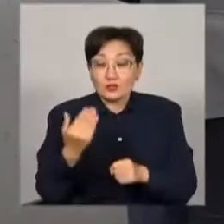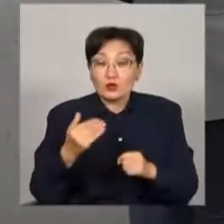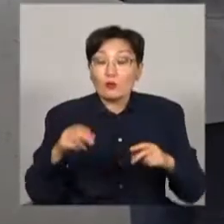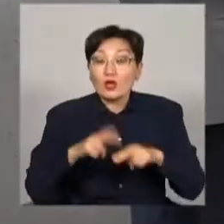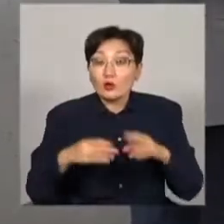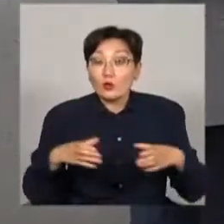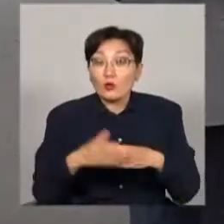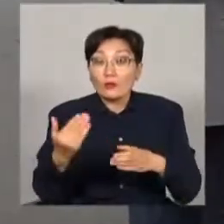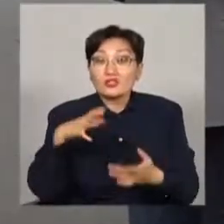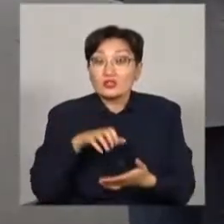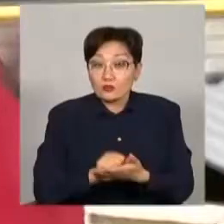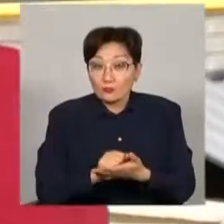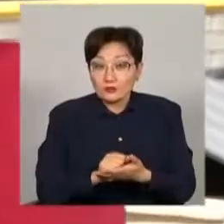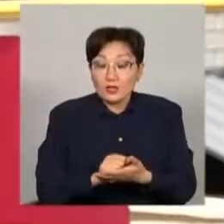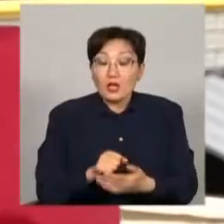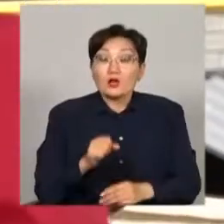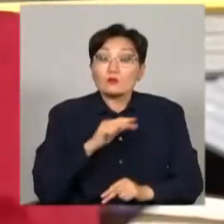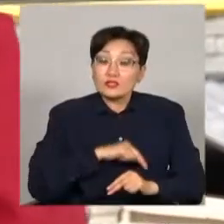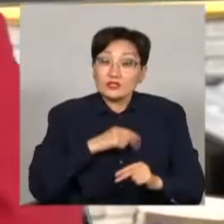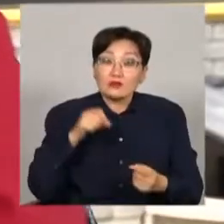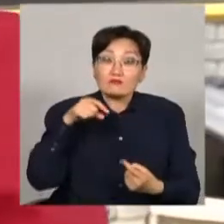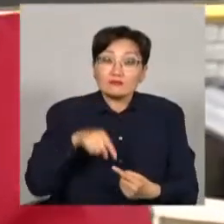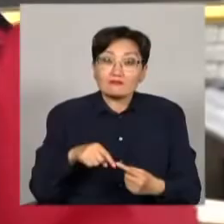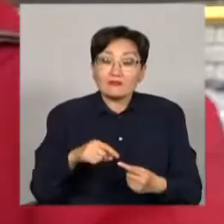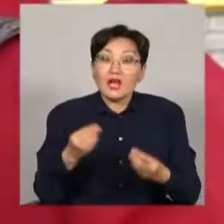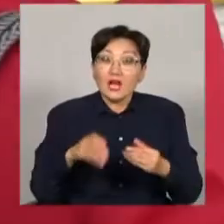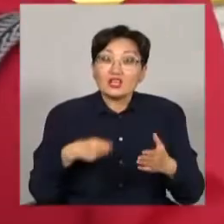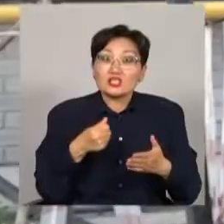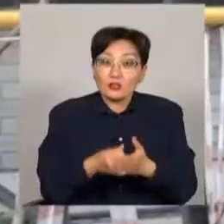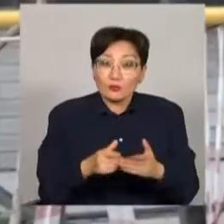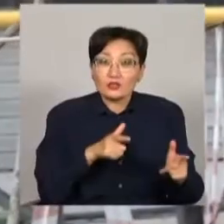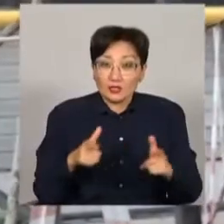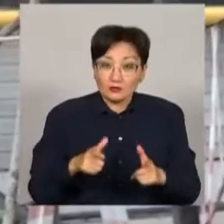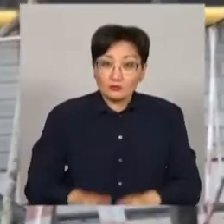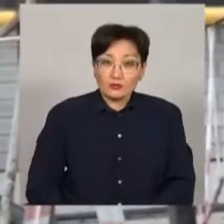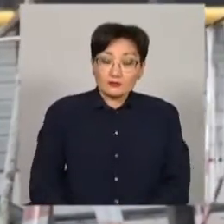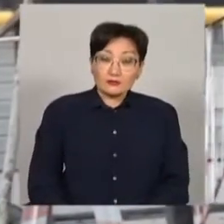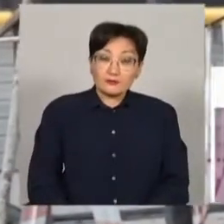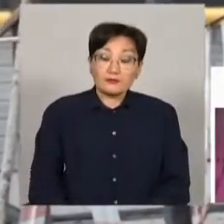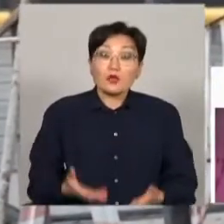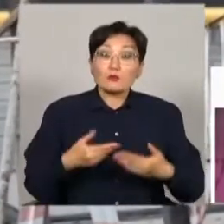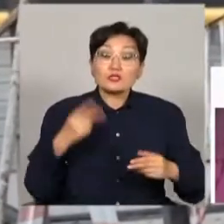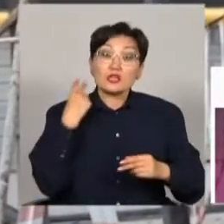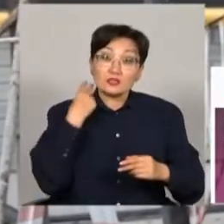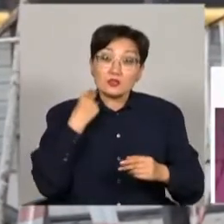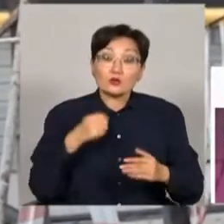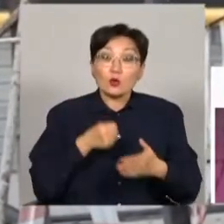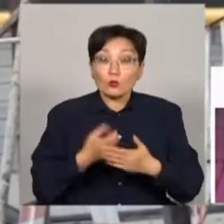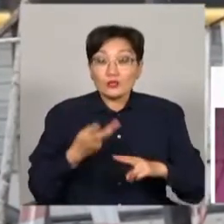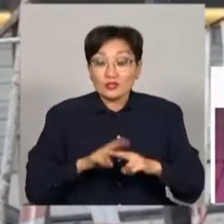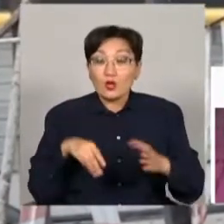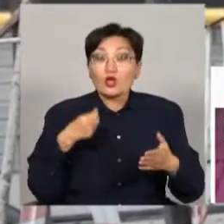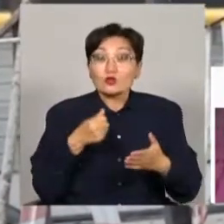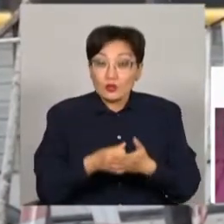компания жалдады деп отыр. Бірақ қызметтеріне лайық қарыздарын қайтарып беруге дайын. Біз бұл қарызды бұған дейінде